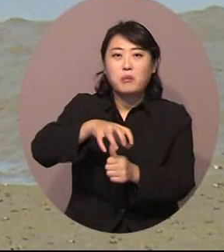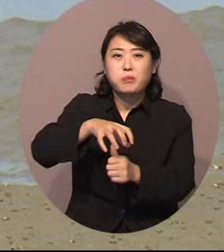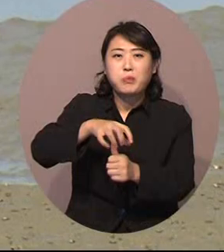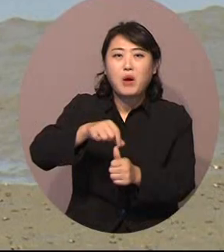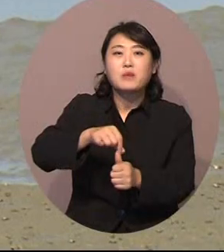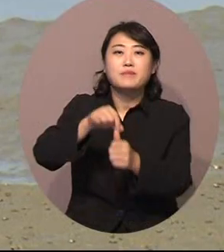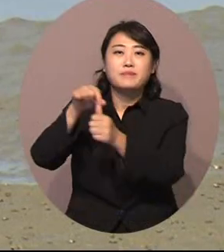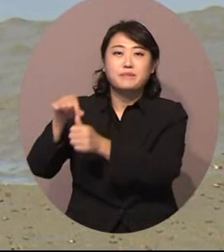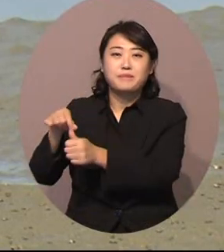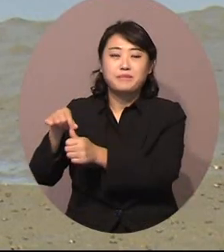있습니다